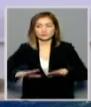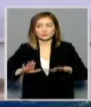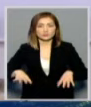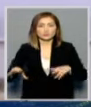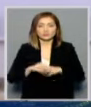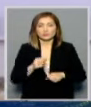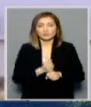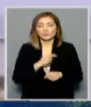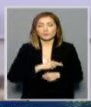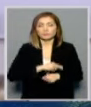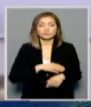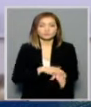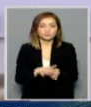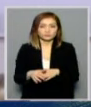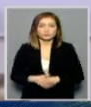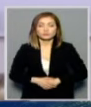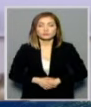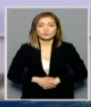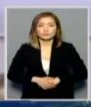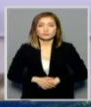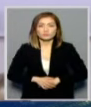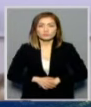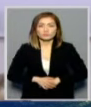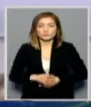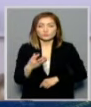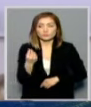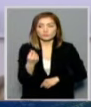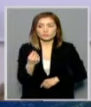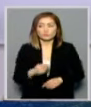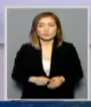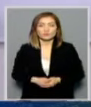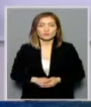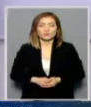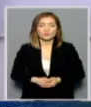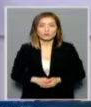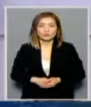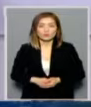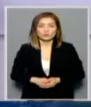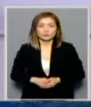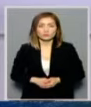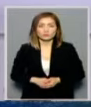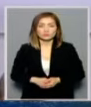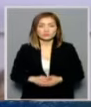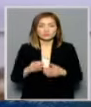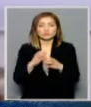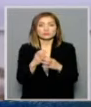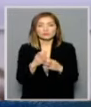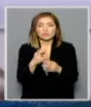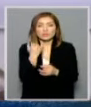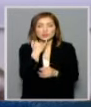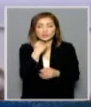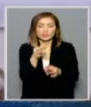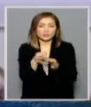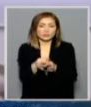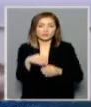бірлесіп жұмыстар атқарылады. Конечно, ол невозможно. Сосын ол алып келгенде көлемінде ол үлкен зат емес қой. Ол құтақандай нәрсені